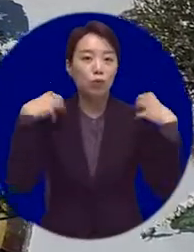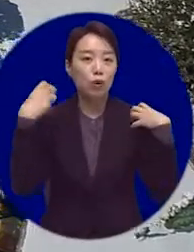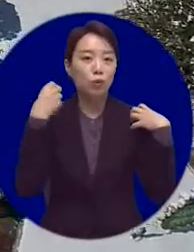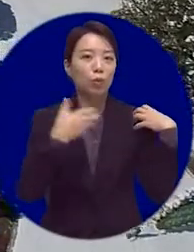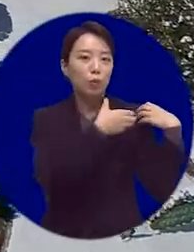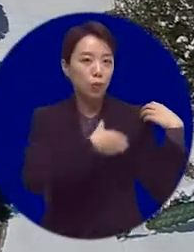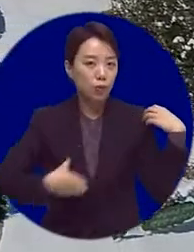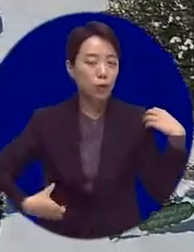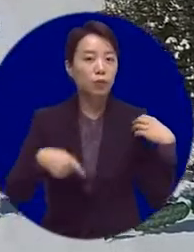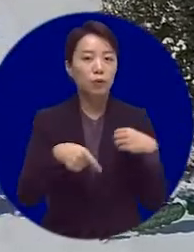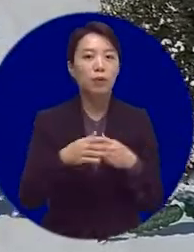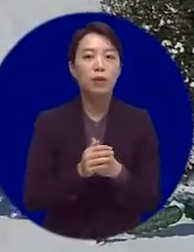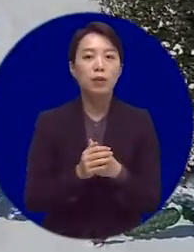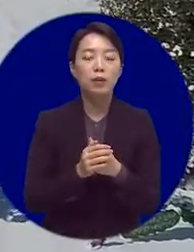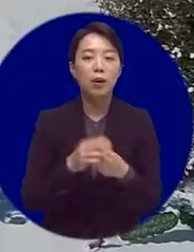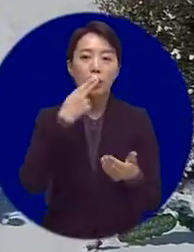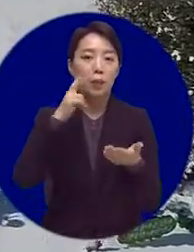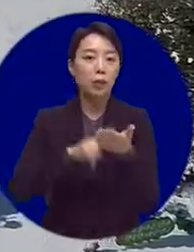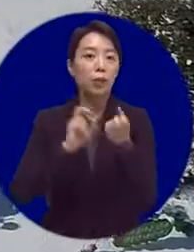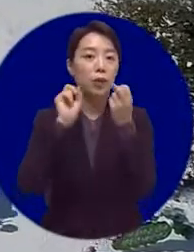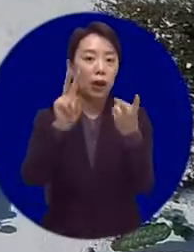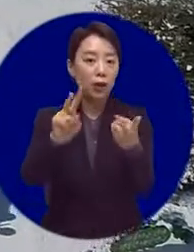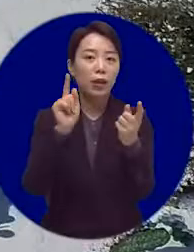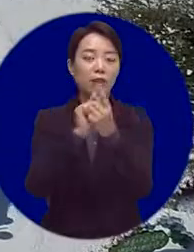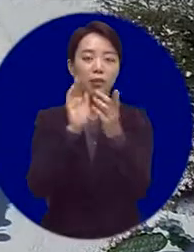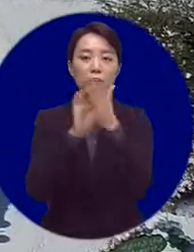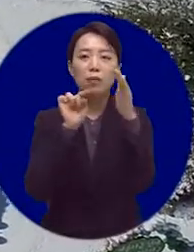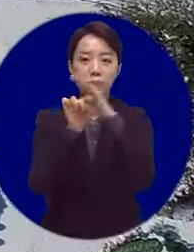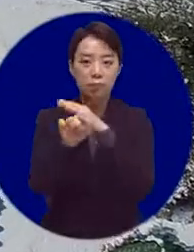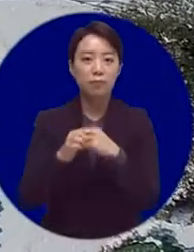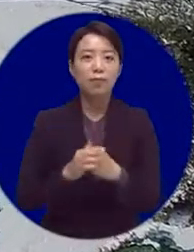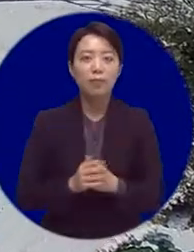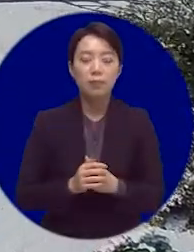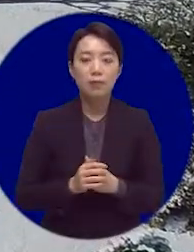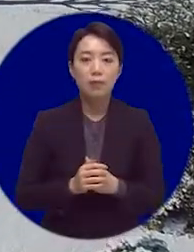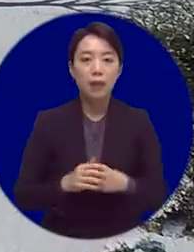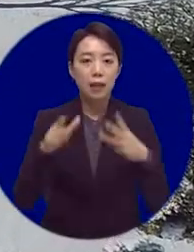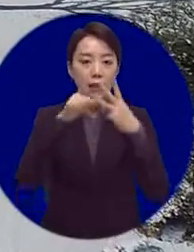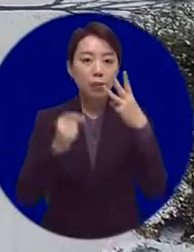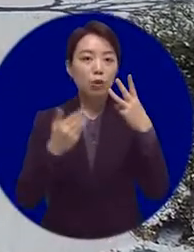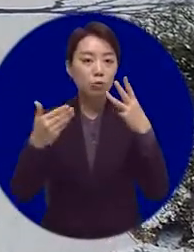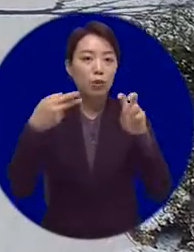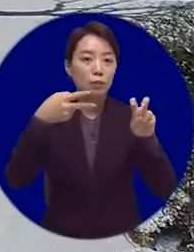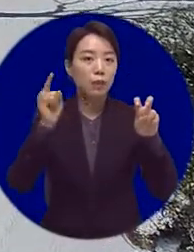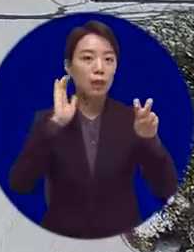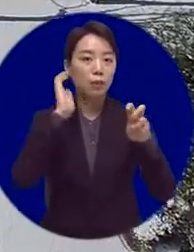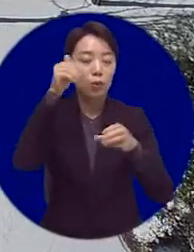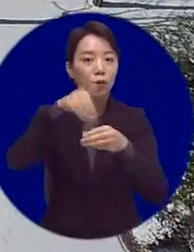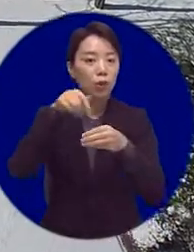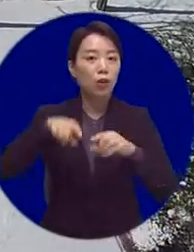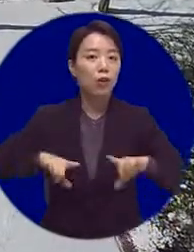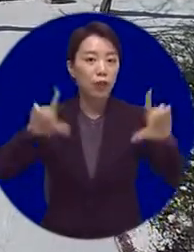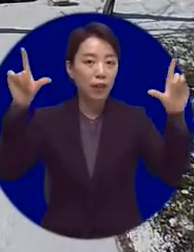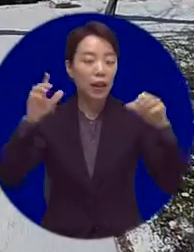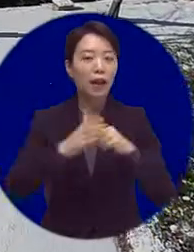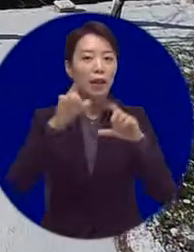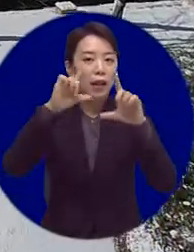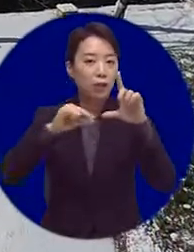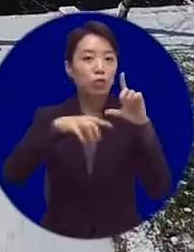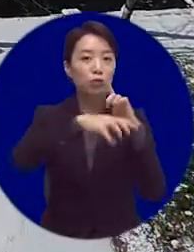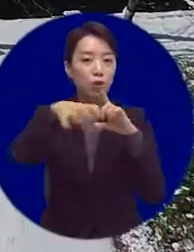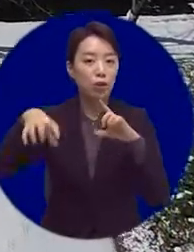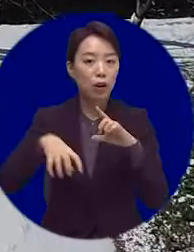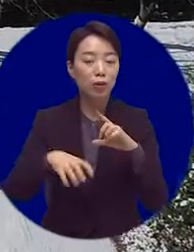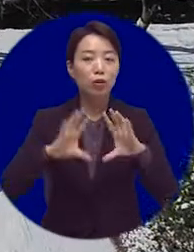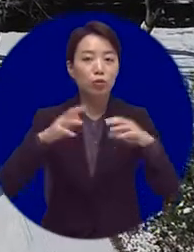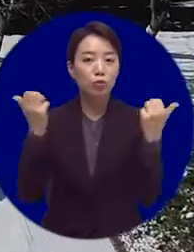읍면사무소, 동주민센터에 우편 발송하거나 직접 제출하면 됩니다. 3월 9일 제20대 대통령 선거일에 일부